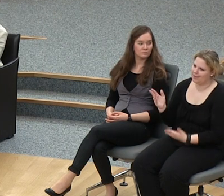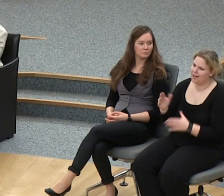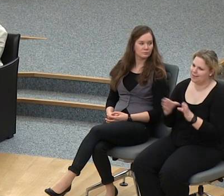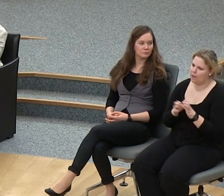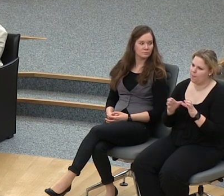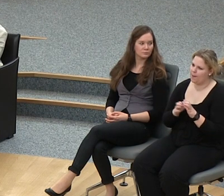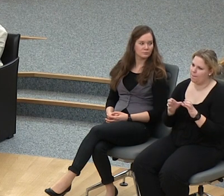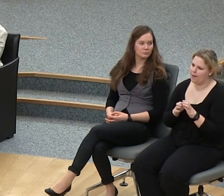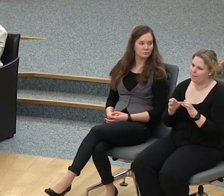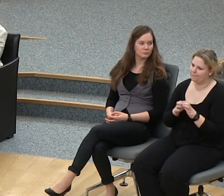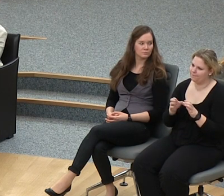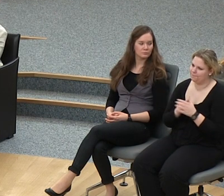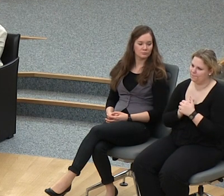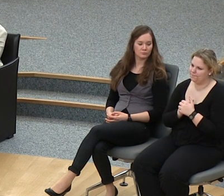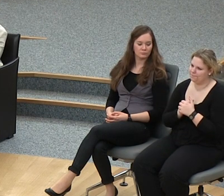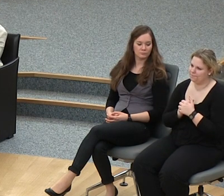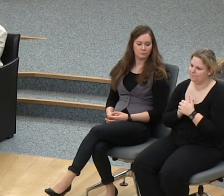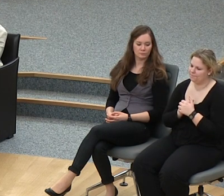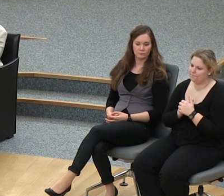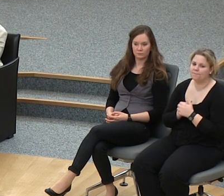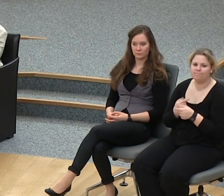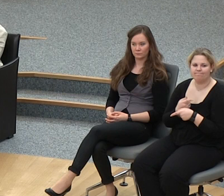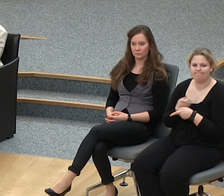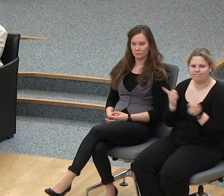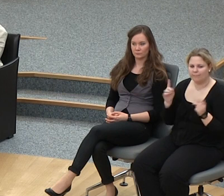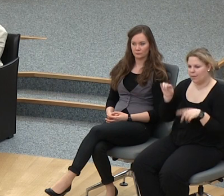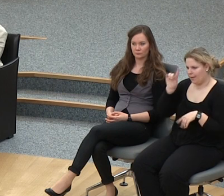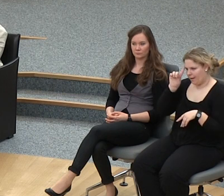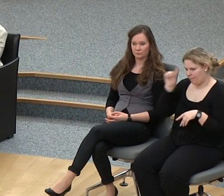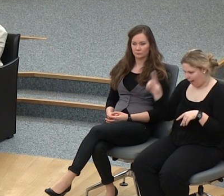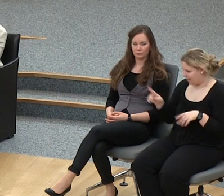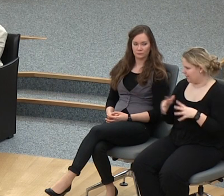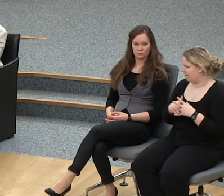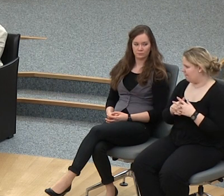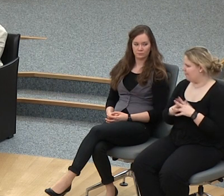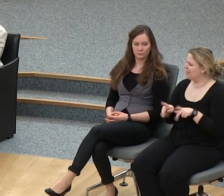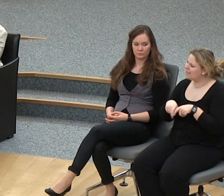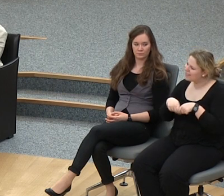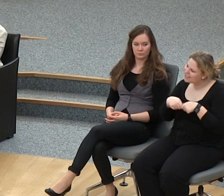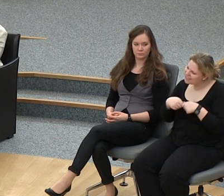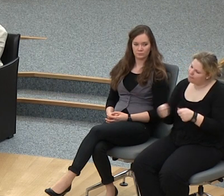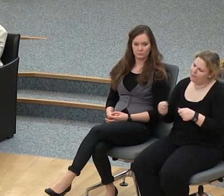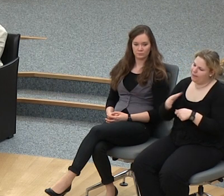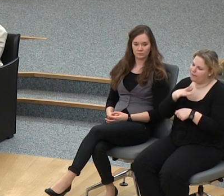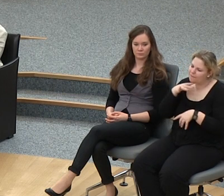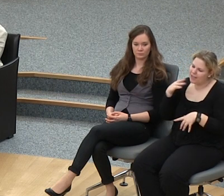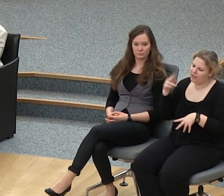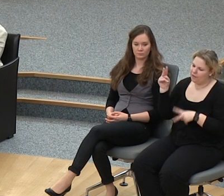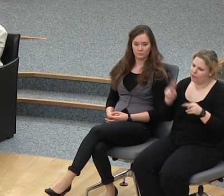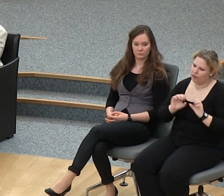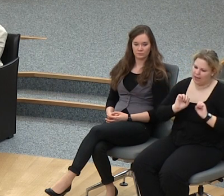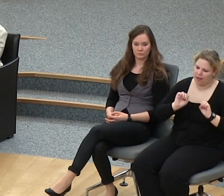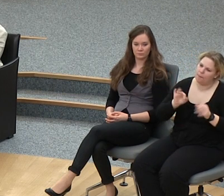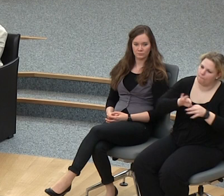wie es da ausgeht. Sie sehen also, es gibt einen bunten Strauß an Aktivitäten im Hinblick